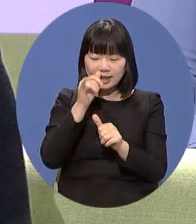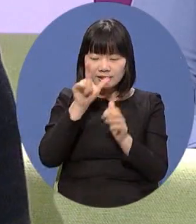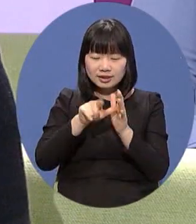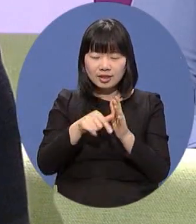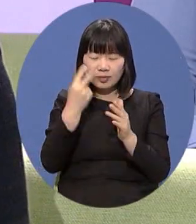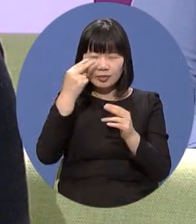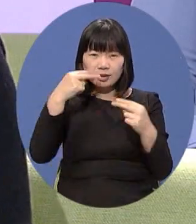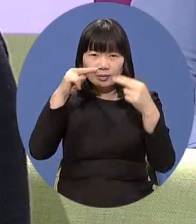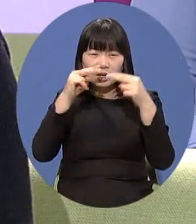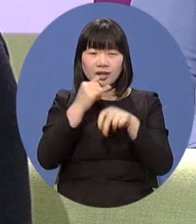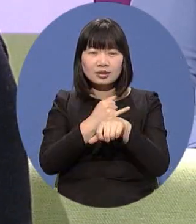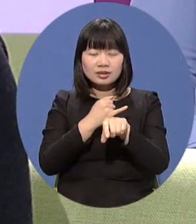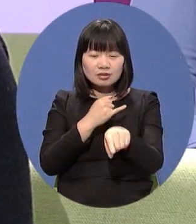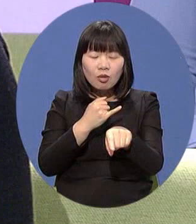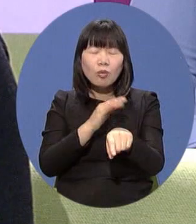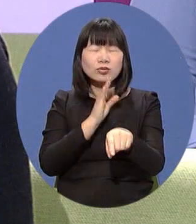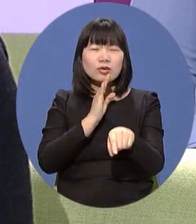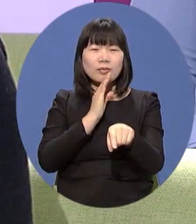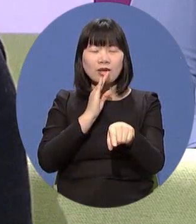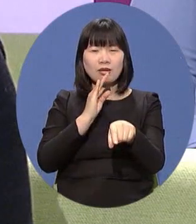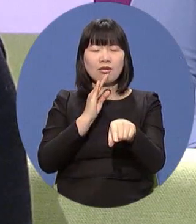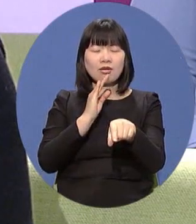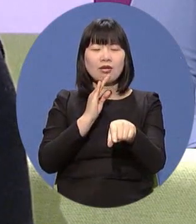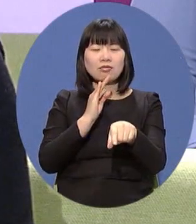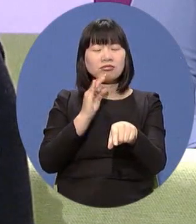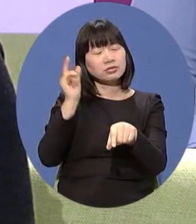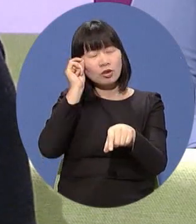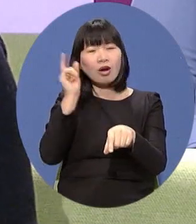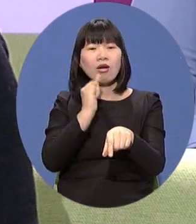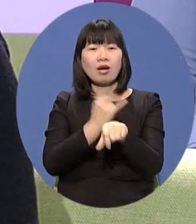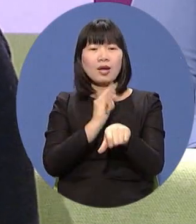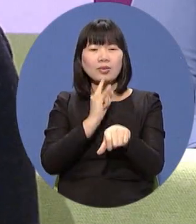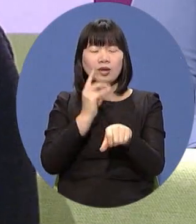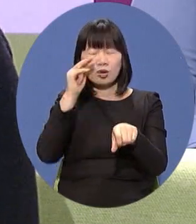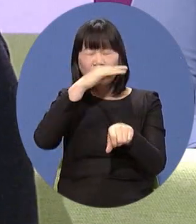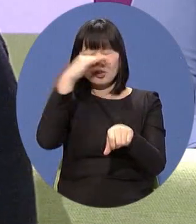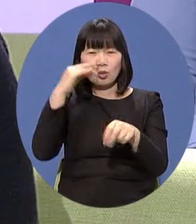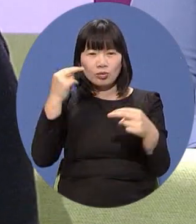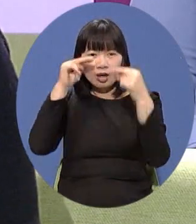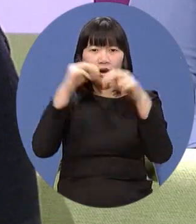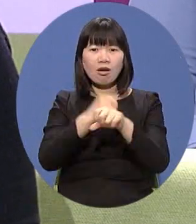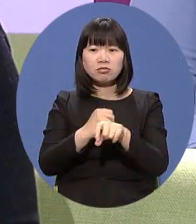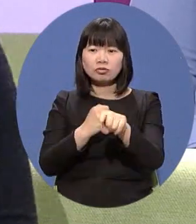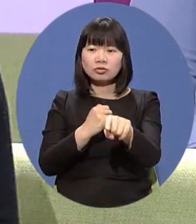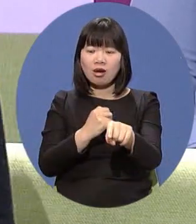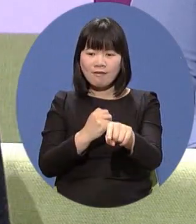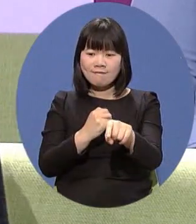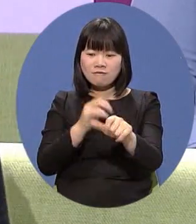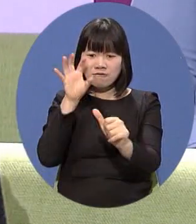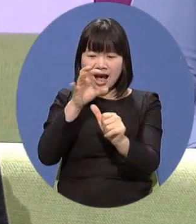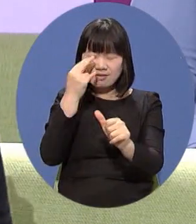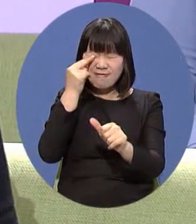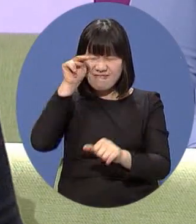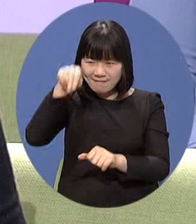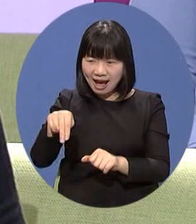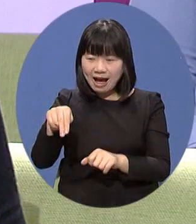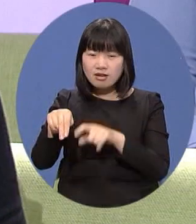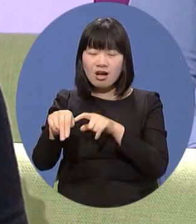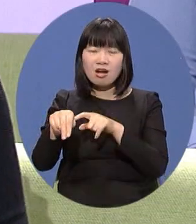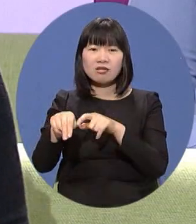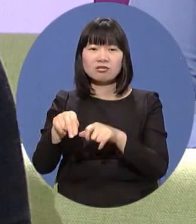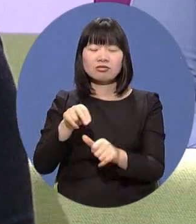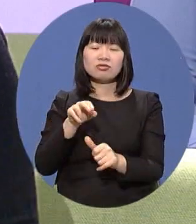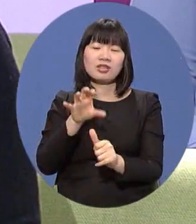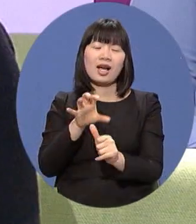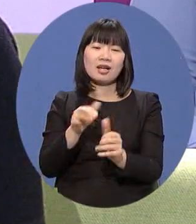눈 보는 거는 맞아요. 대담해야지만 눈 봐요. 맞아. 또 똑바로 쳐다보면 또 어디서 눈을 지켰더냐고 또 야단하잖아요. 그런 거